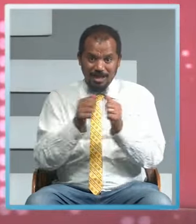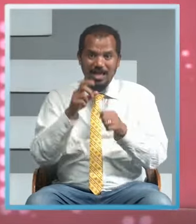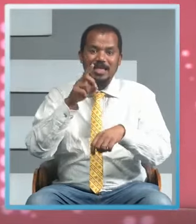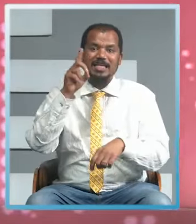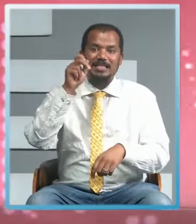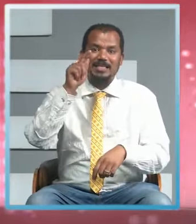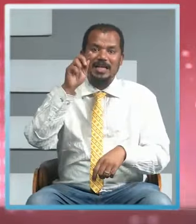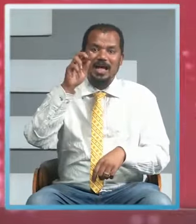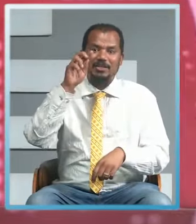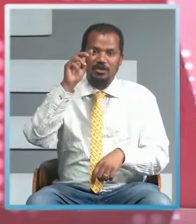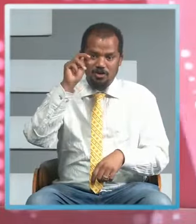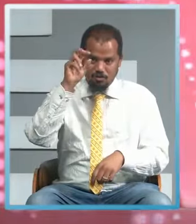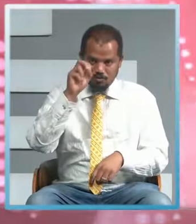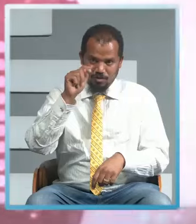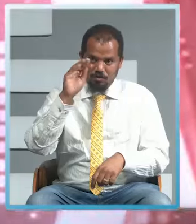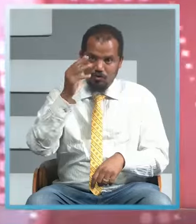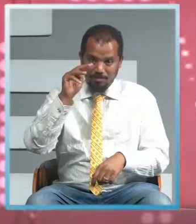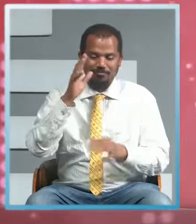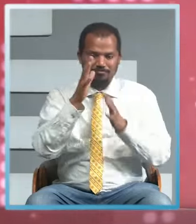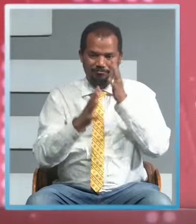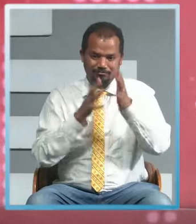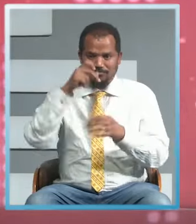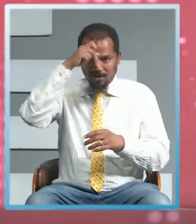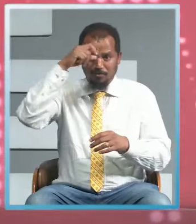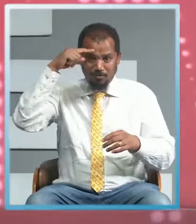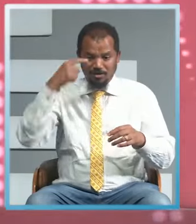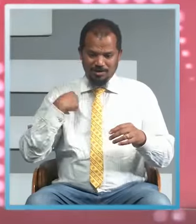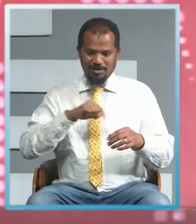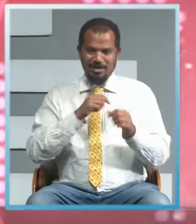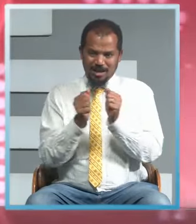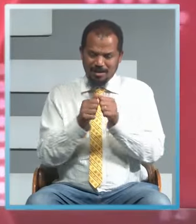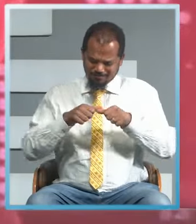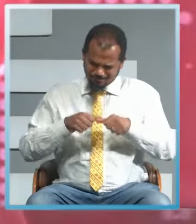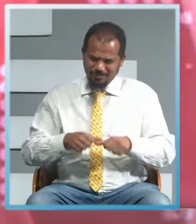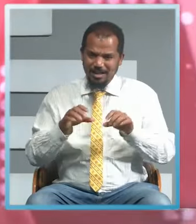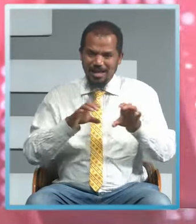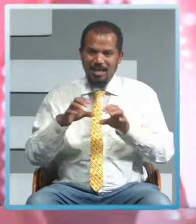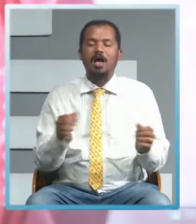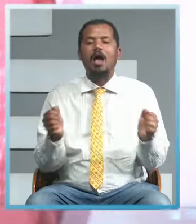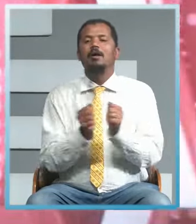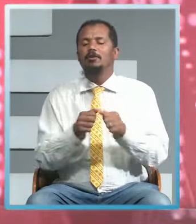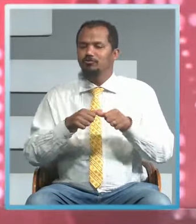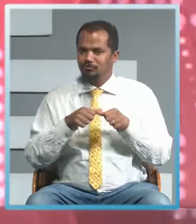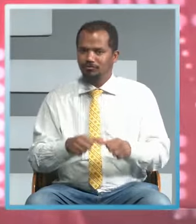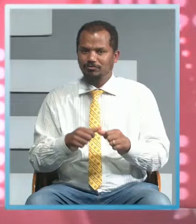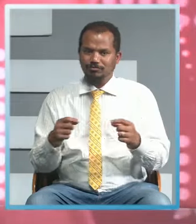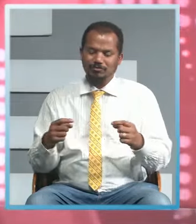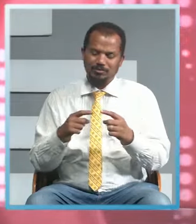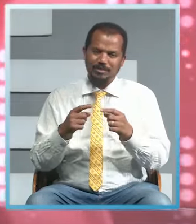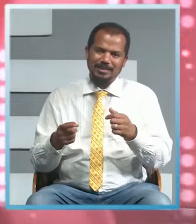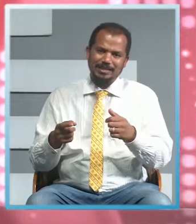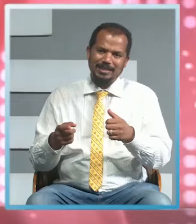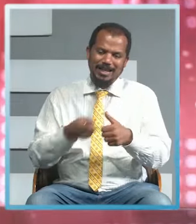ዜና ጋር ይድነቃቸው ተሾመ በመልክት ቋንቋው ዳይት ጎሴ ከኛ ጋር ቆይታ ያደርጋል። አብራችሁን ቆዩ።